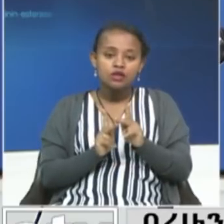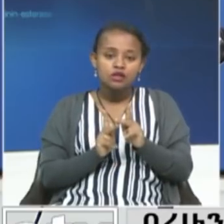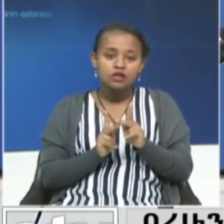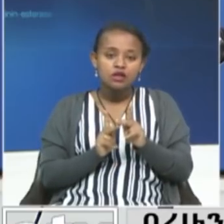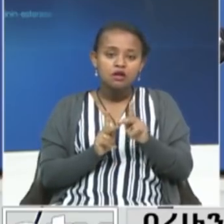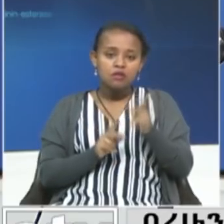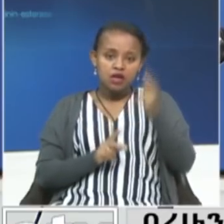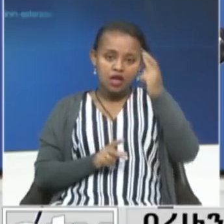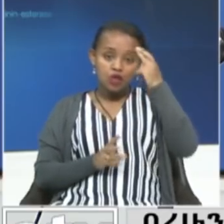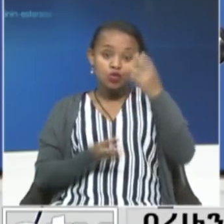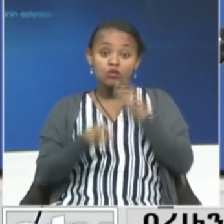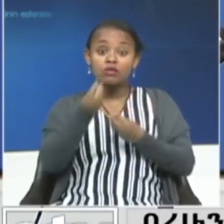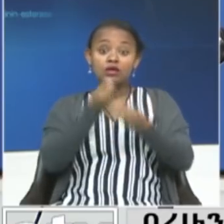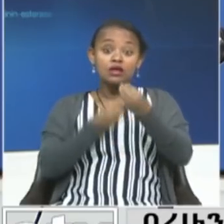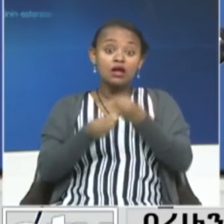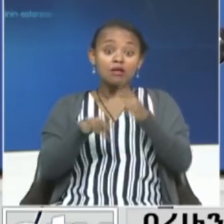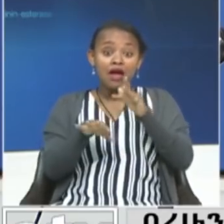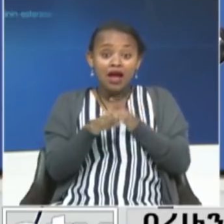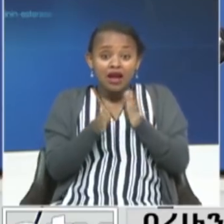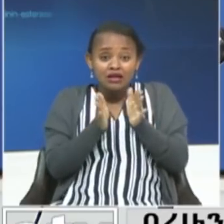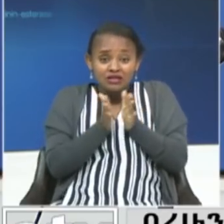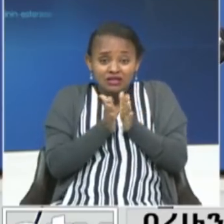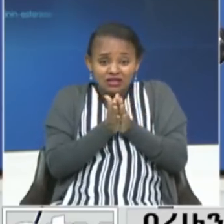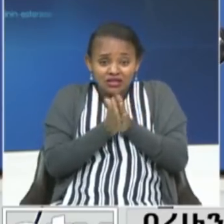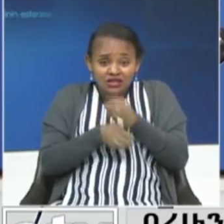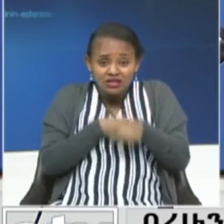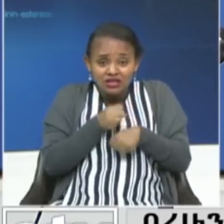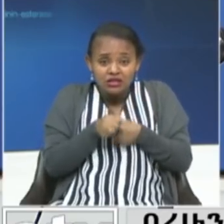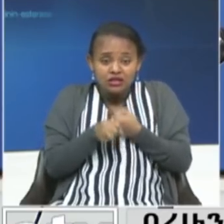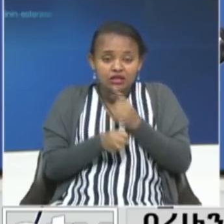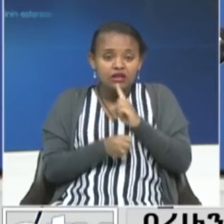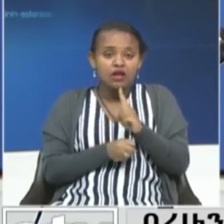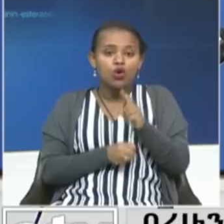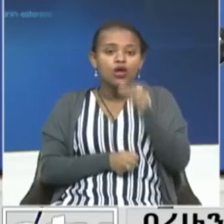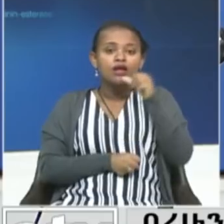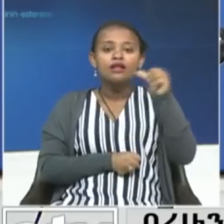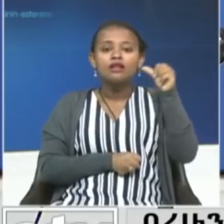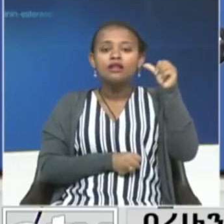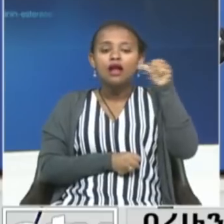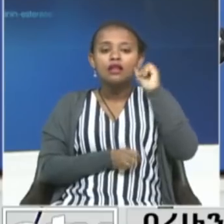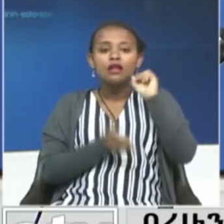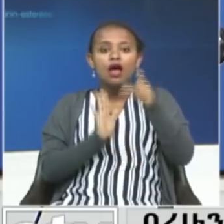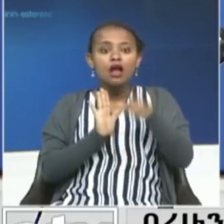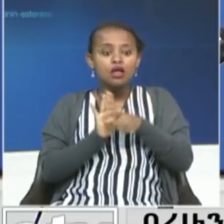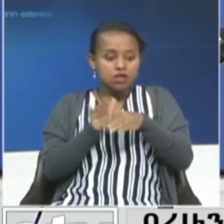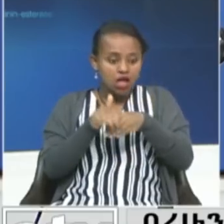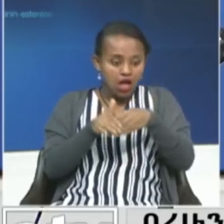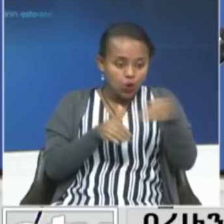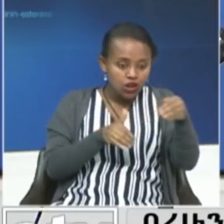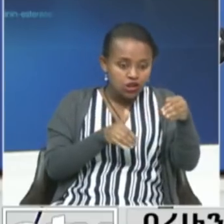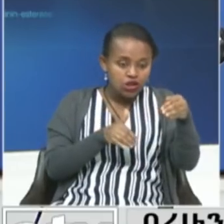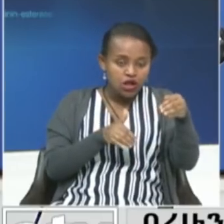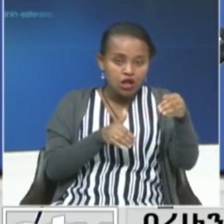ገበያ ላይ አሁን እንዳለ እንደተፋፈነ ነው። አጠቃላይ ትናንትና ለምሳሌ ወጥቼ